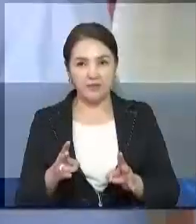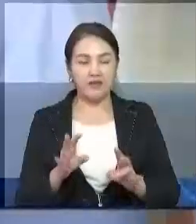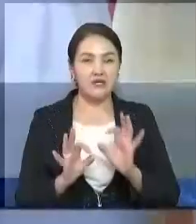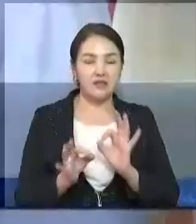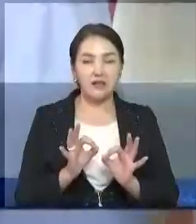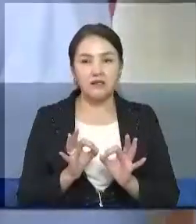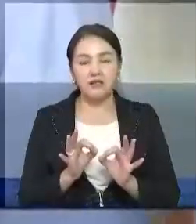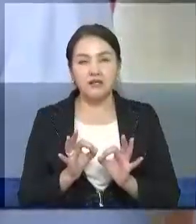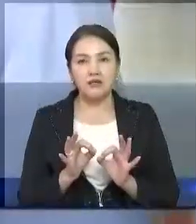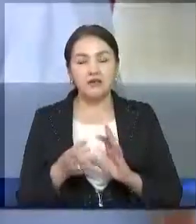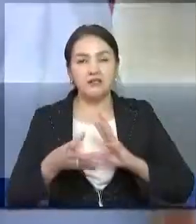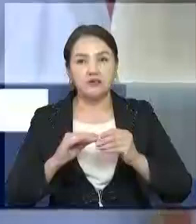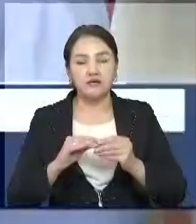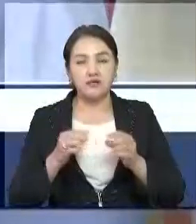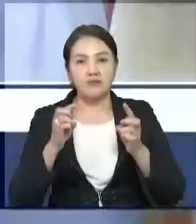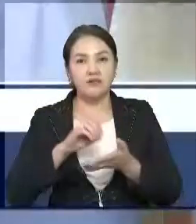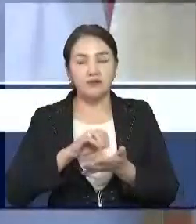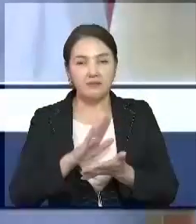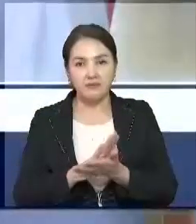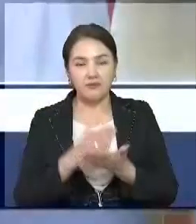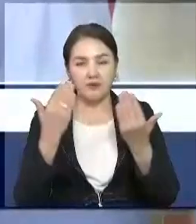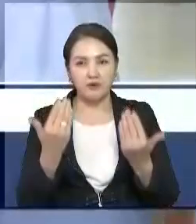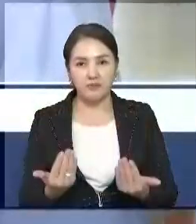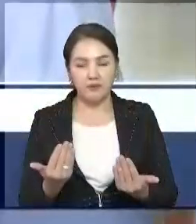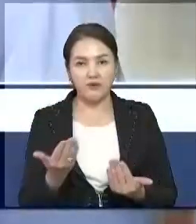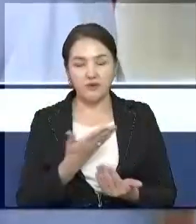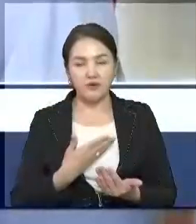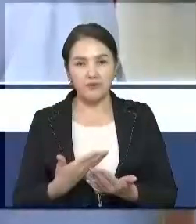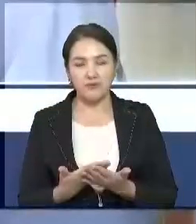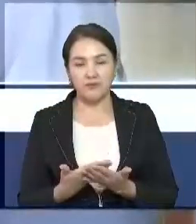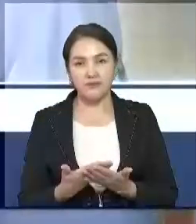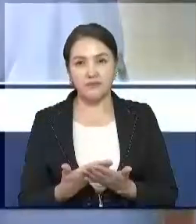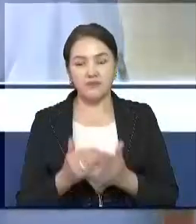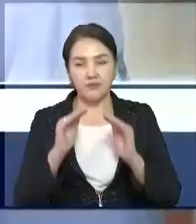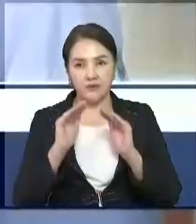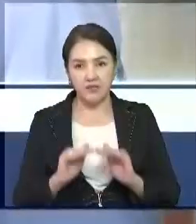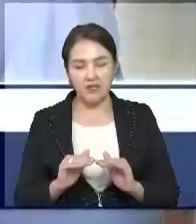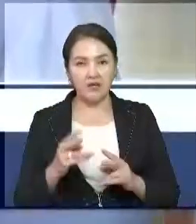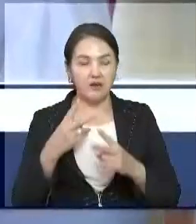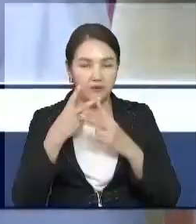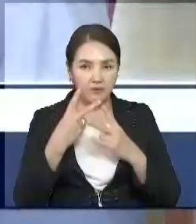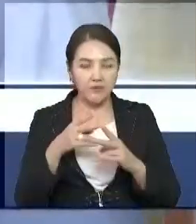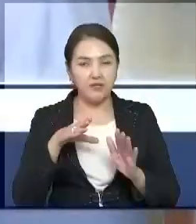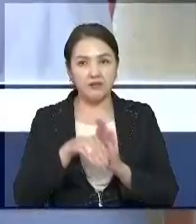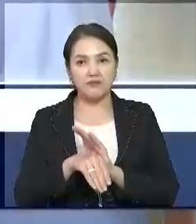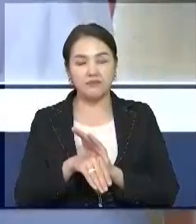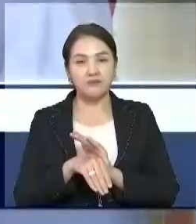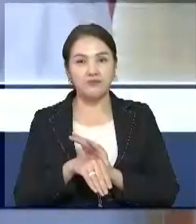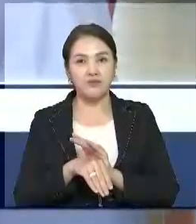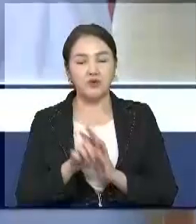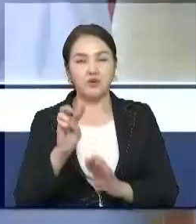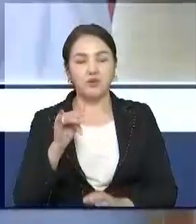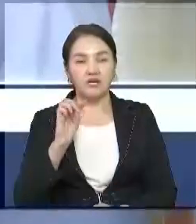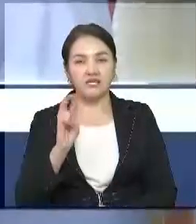тұрақты. Жалпы қылмыстың тіркелуі бойынша бүгінгі күні бізде төмендеу байқалады. Оның ішінде қоғамдық